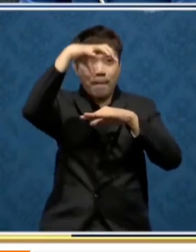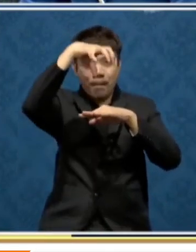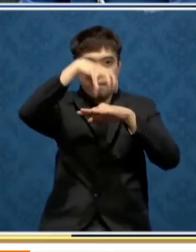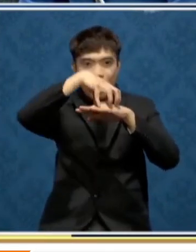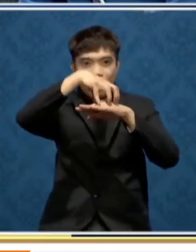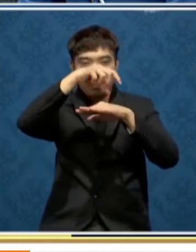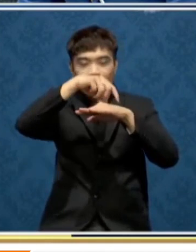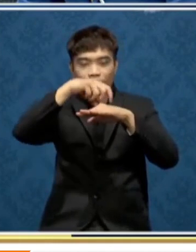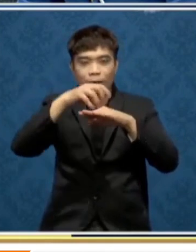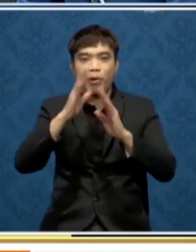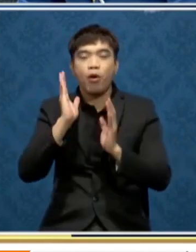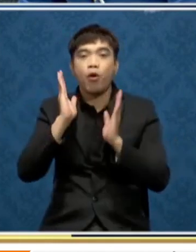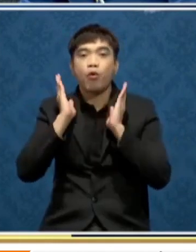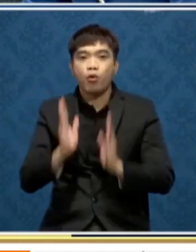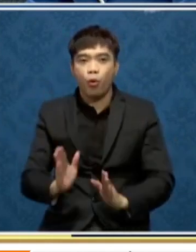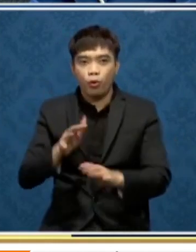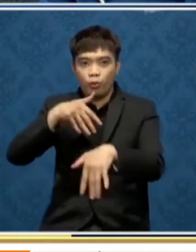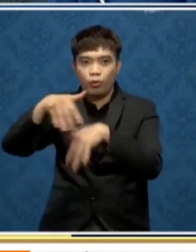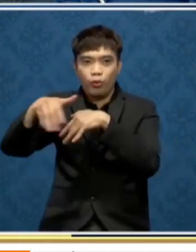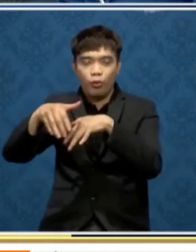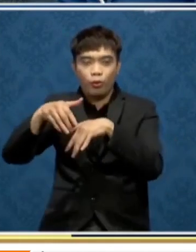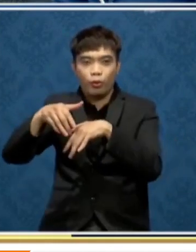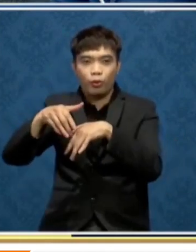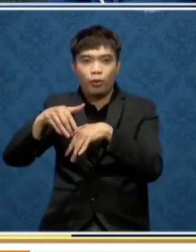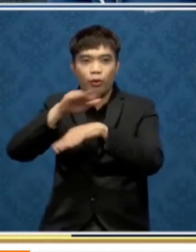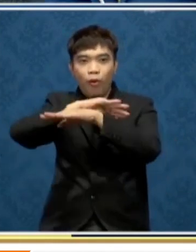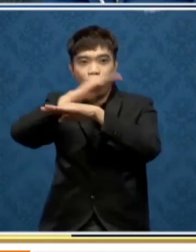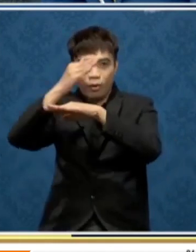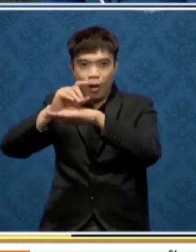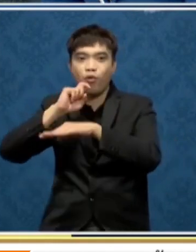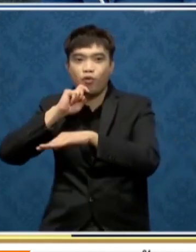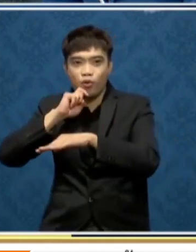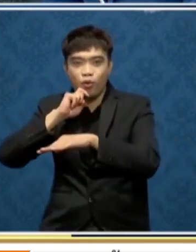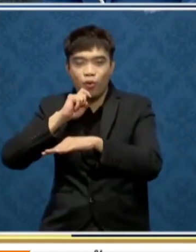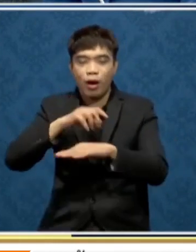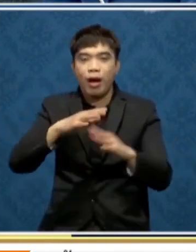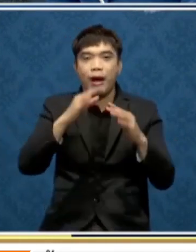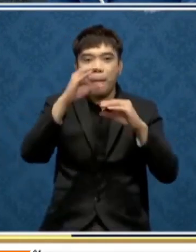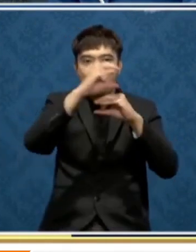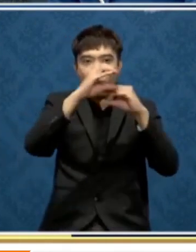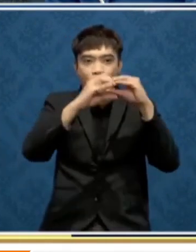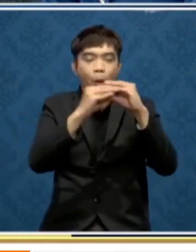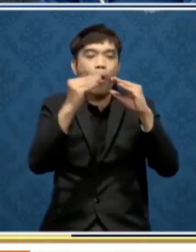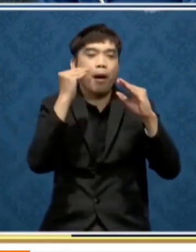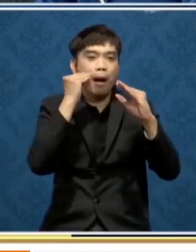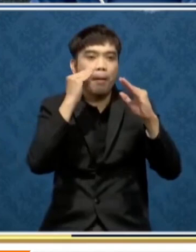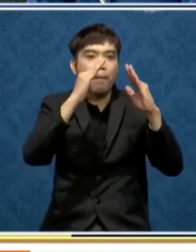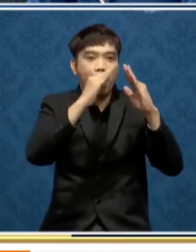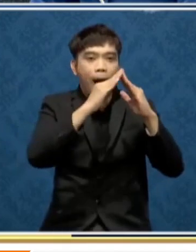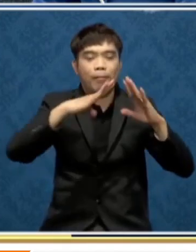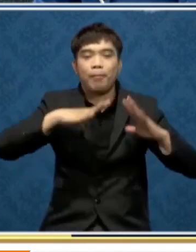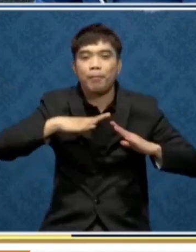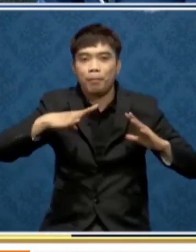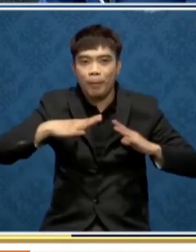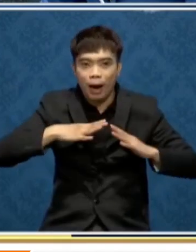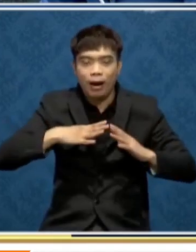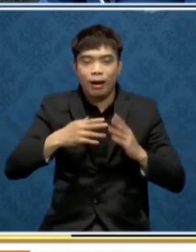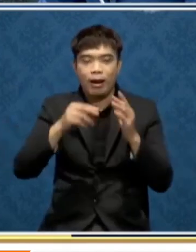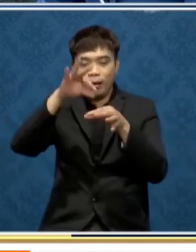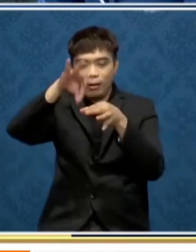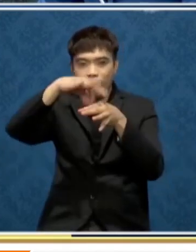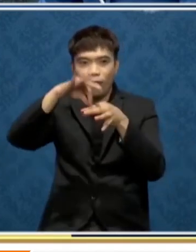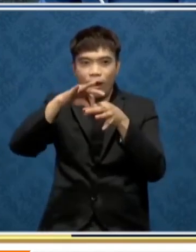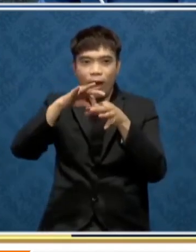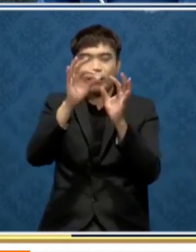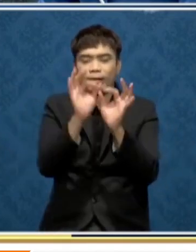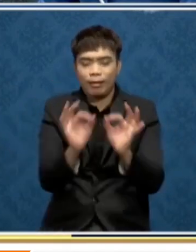ะครับก็เราจะเห็นนะครับว่าพื้นที่นี้ก็จะมีการก่อสร้างรีสอร์ทนะครับรวมถึงร้านกาแฟแต่ที่เรากังวลใจคือพื้นที่แ